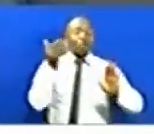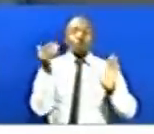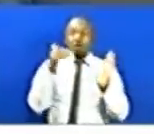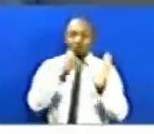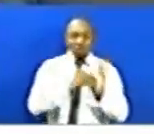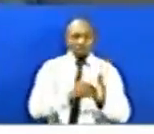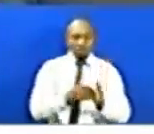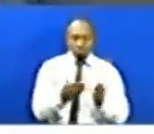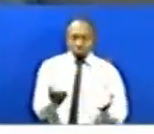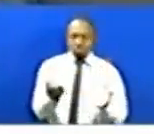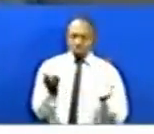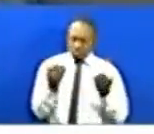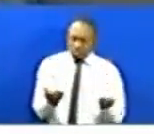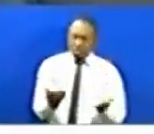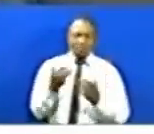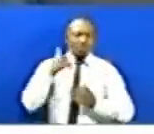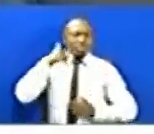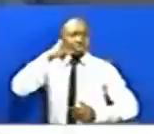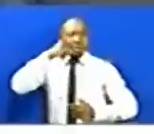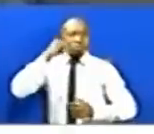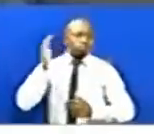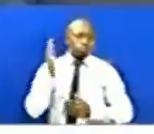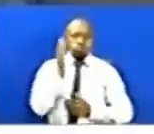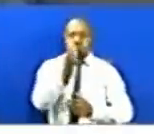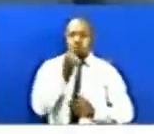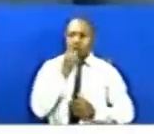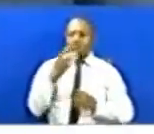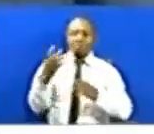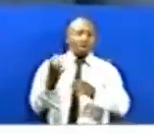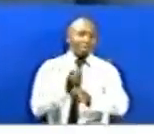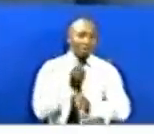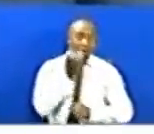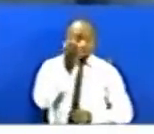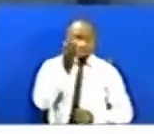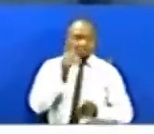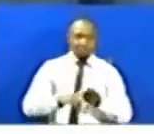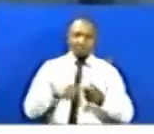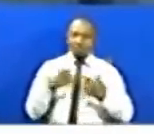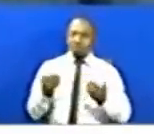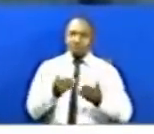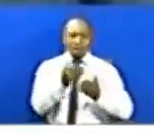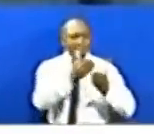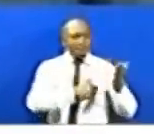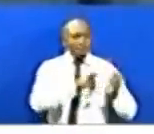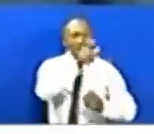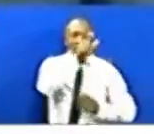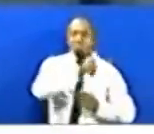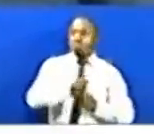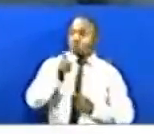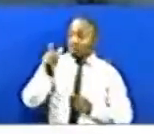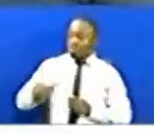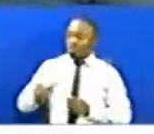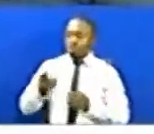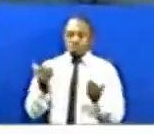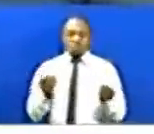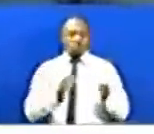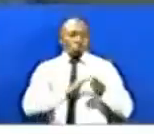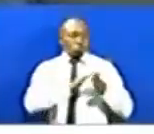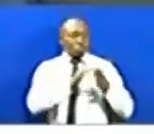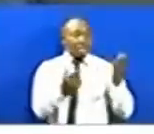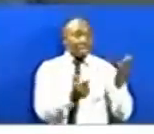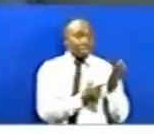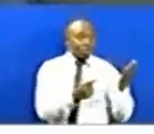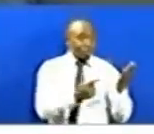kesho. Lakini kumbe unaweza kupiga simu sasa hivi, mtu akapata taarifa. Kwa hizo barua za mtu kwa mtu kuingia